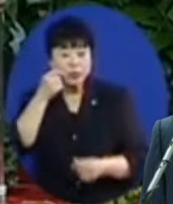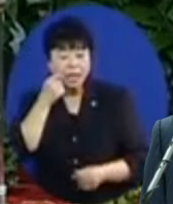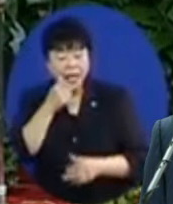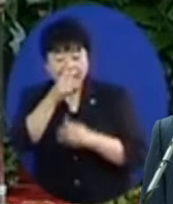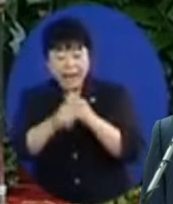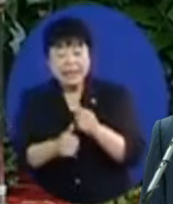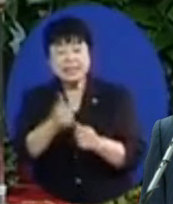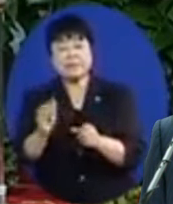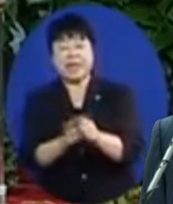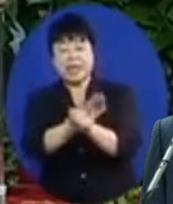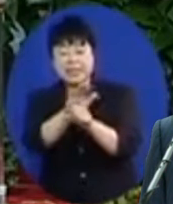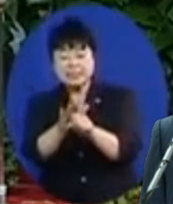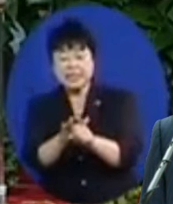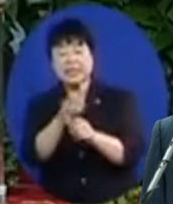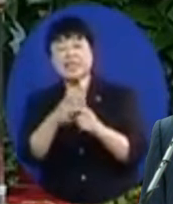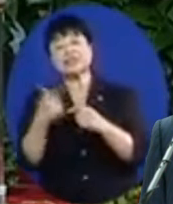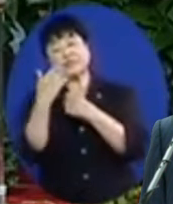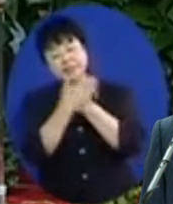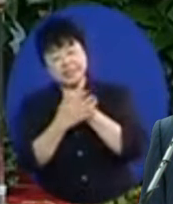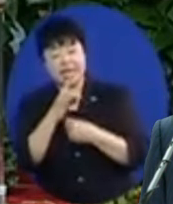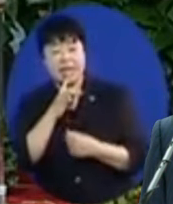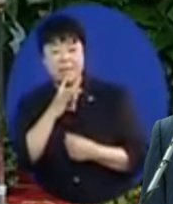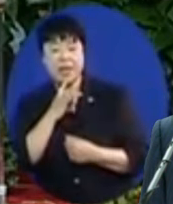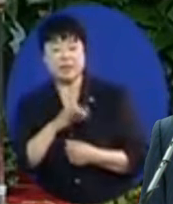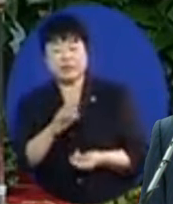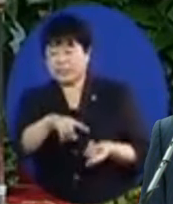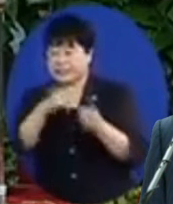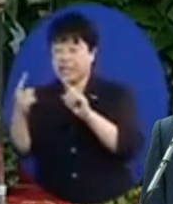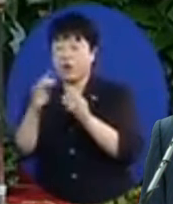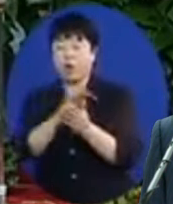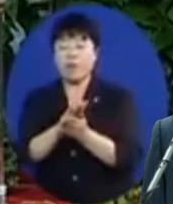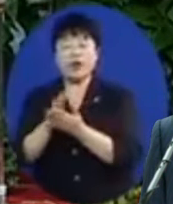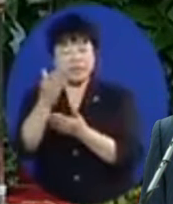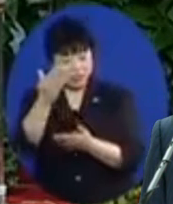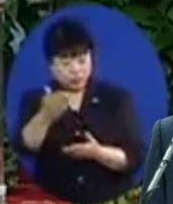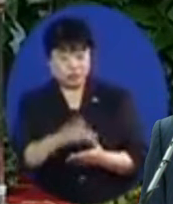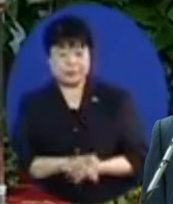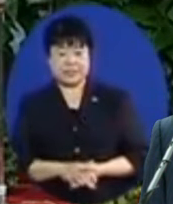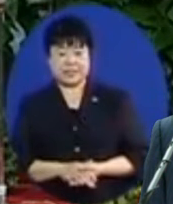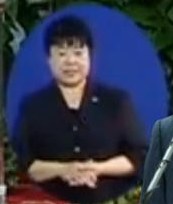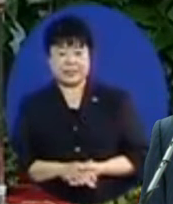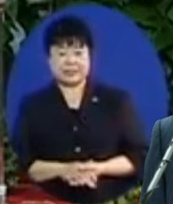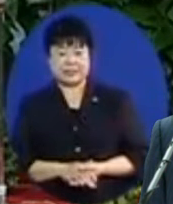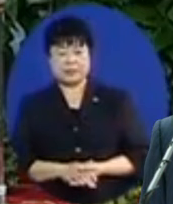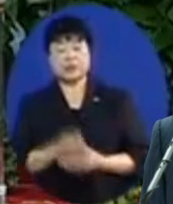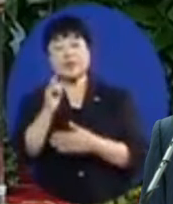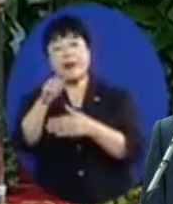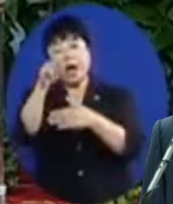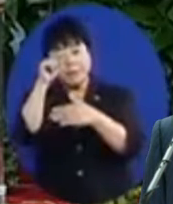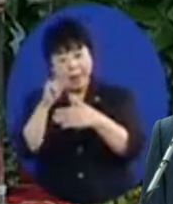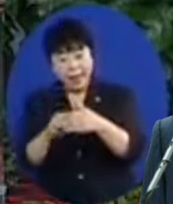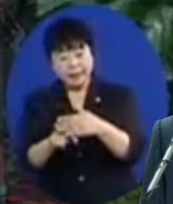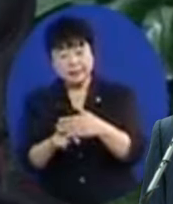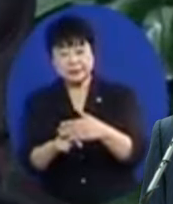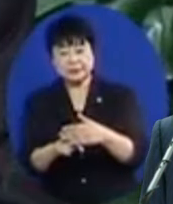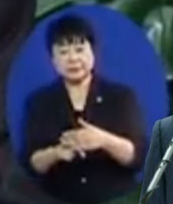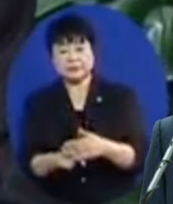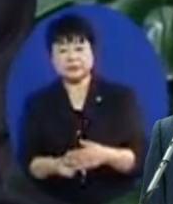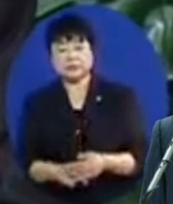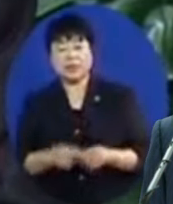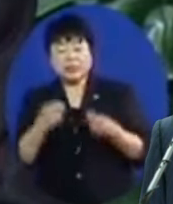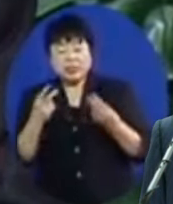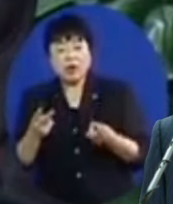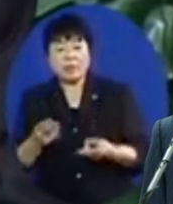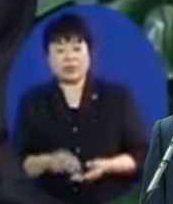오직 하나님의 사랑과 예수님의 은혜만이 우리를 살리고 변화시켜 주시는 것입니다. 우리 마음이 텅